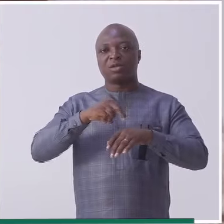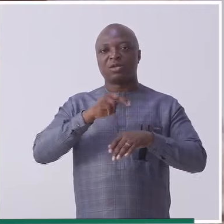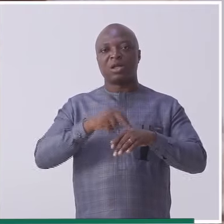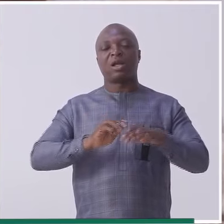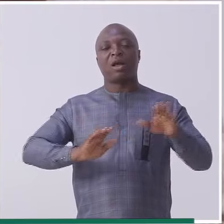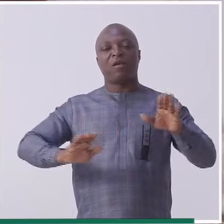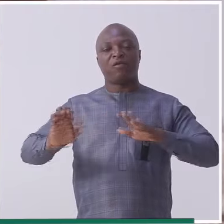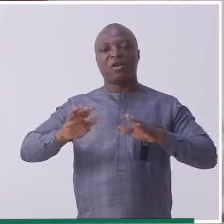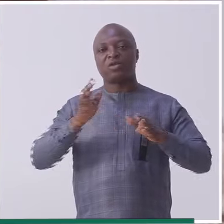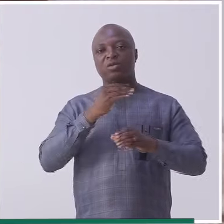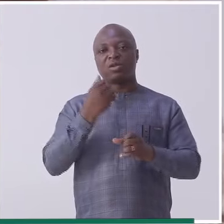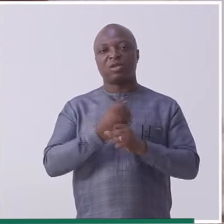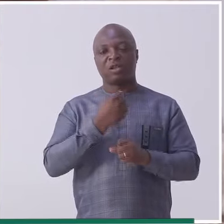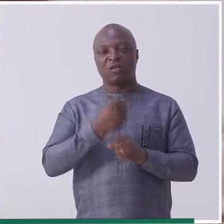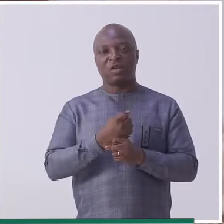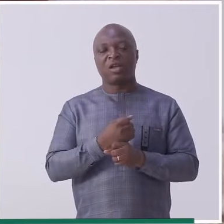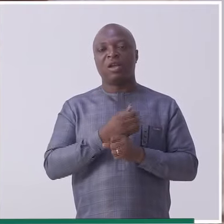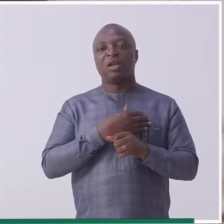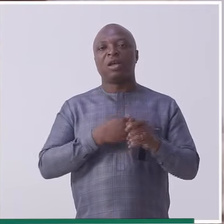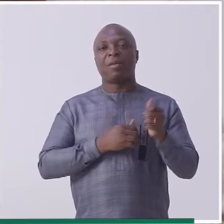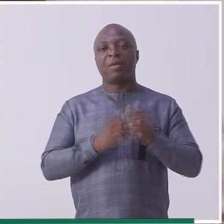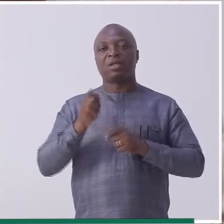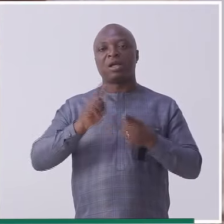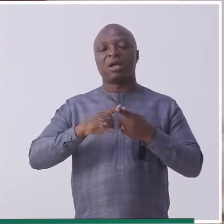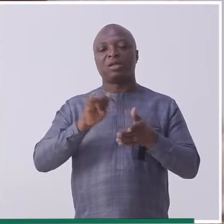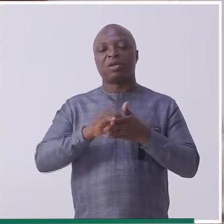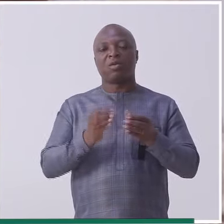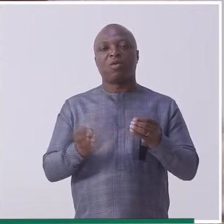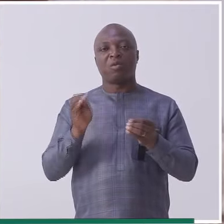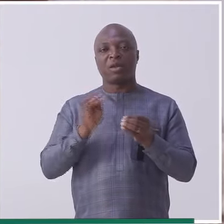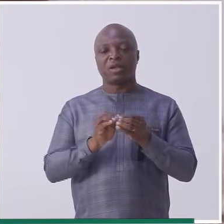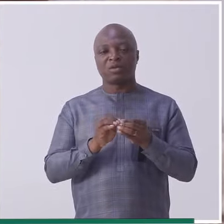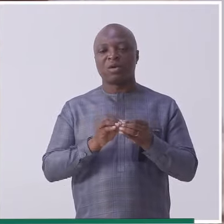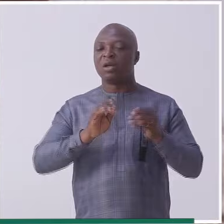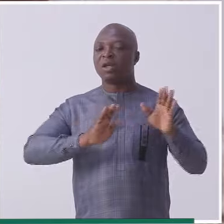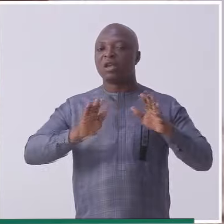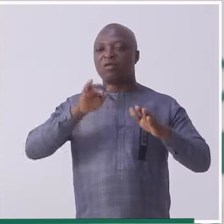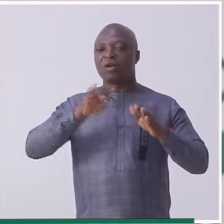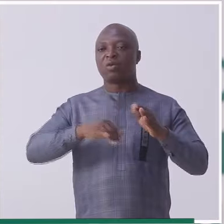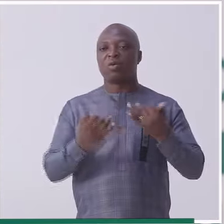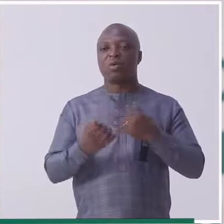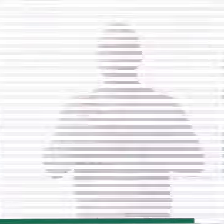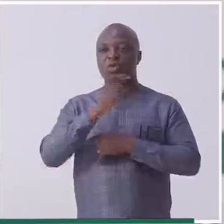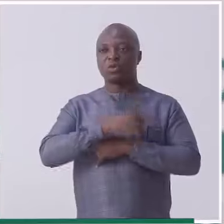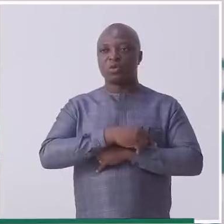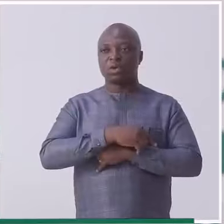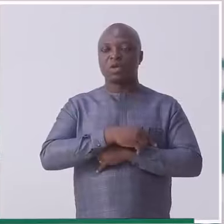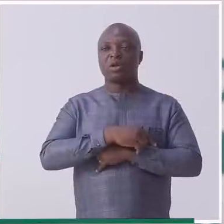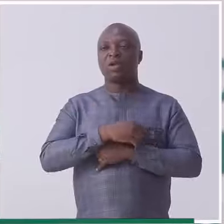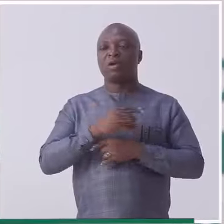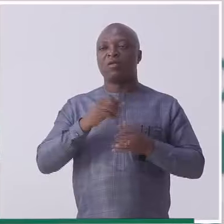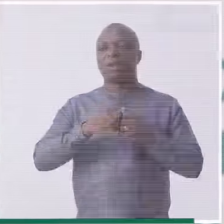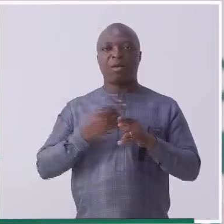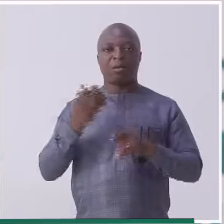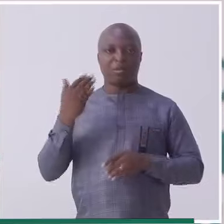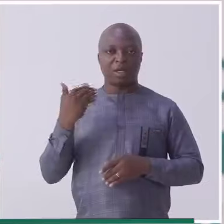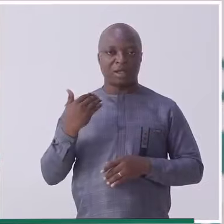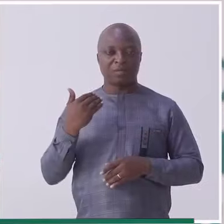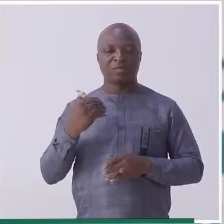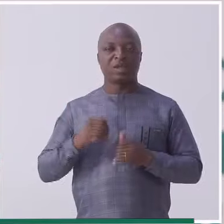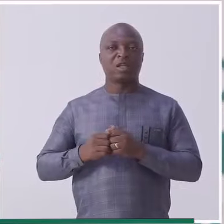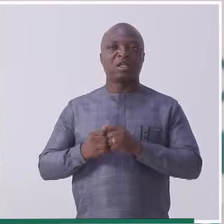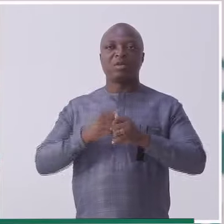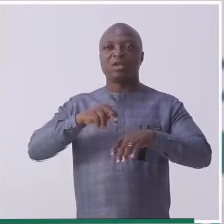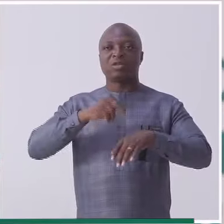donc fait son travail et a procédé à cette augmentation qui fait que aujourd'hui, depuis le vote de cette loi,